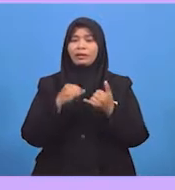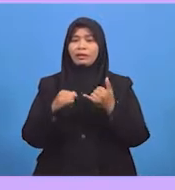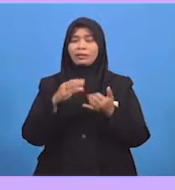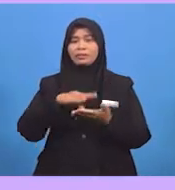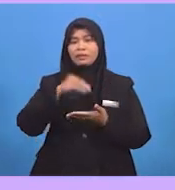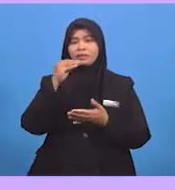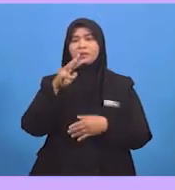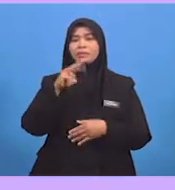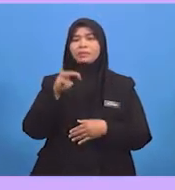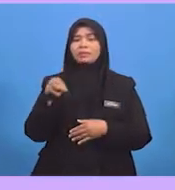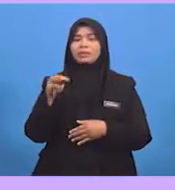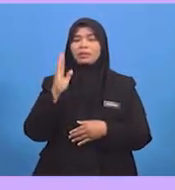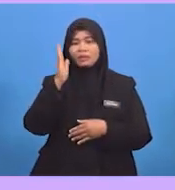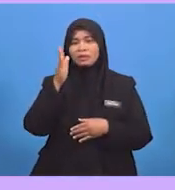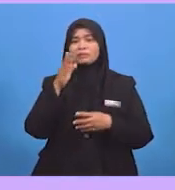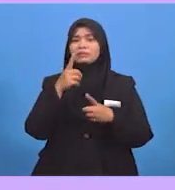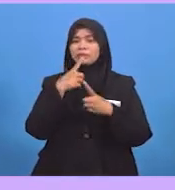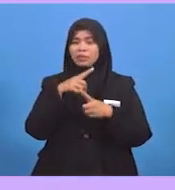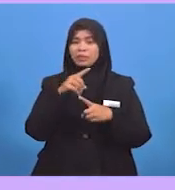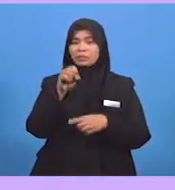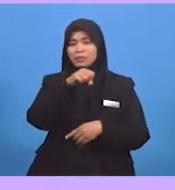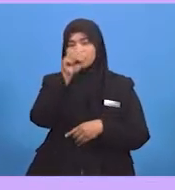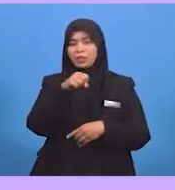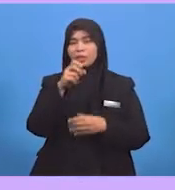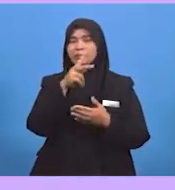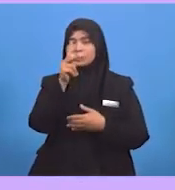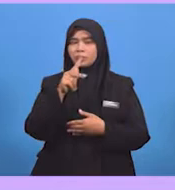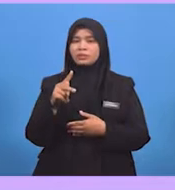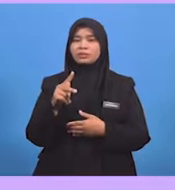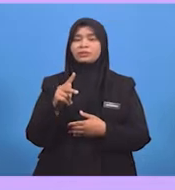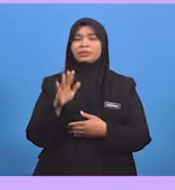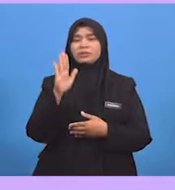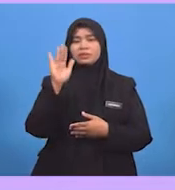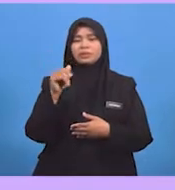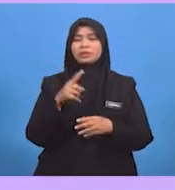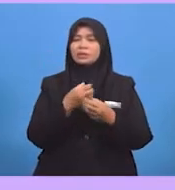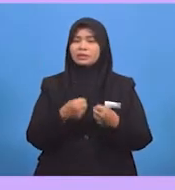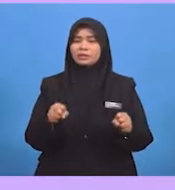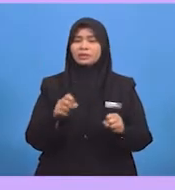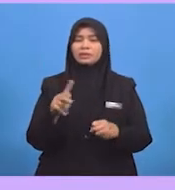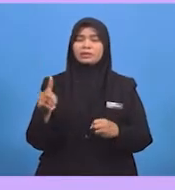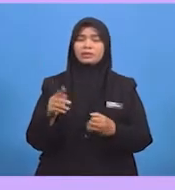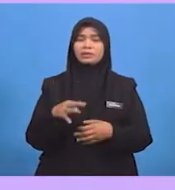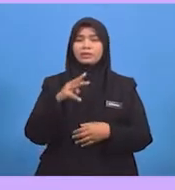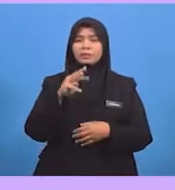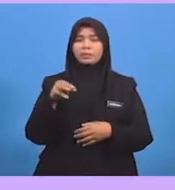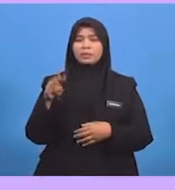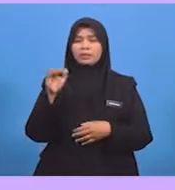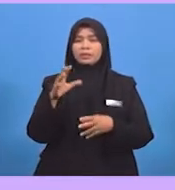pembelajaran, murid-murid perlu jawab soalan kuis yang telah disediakan. Murid-murid yang